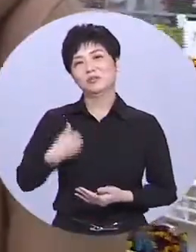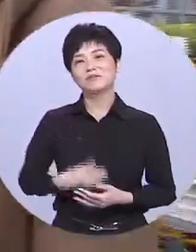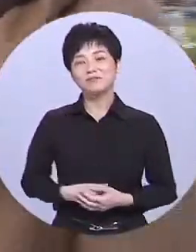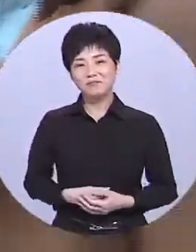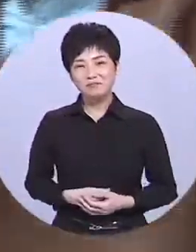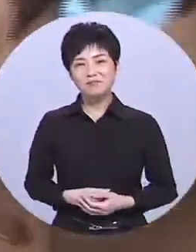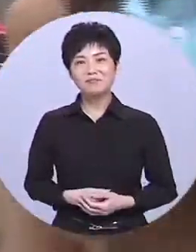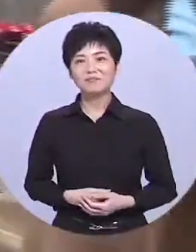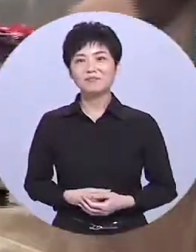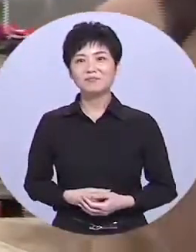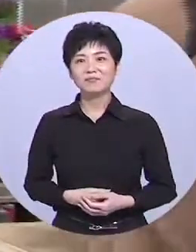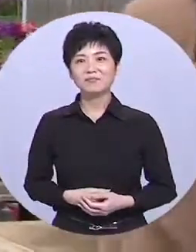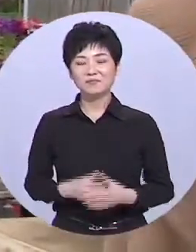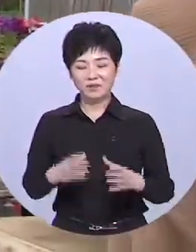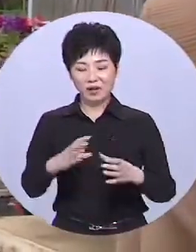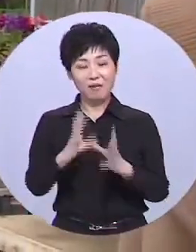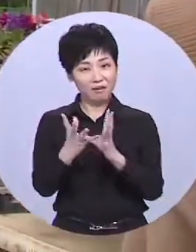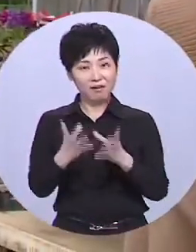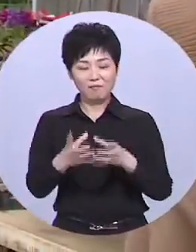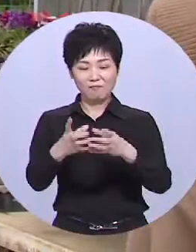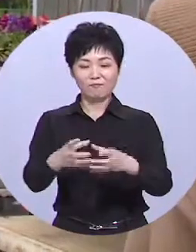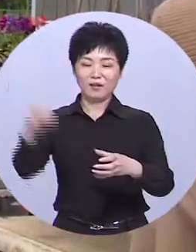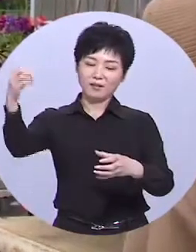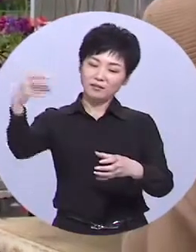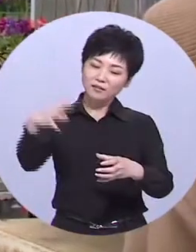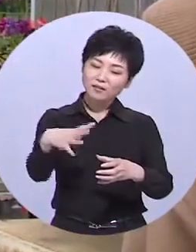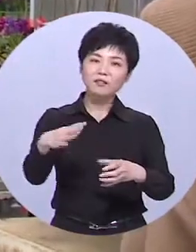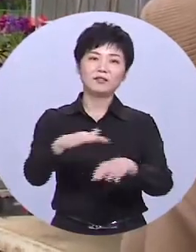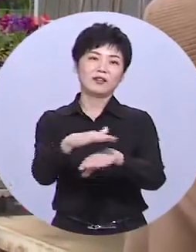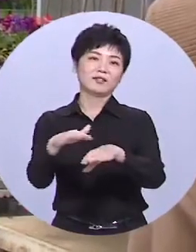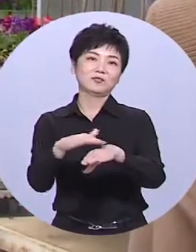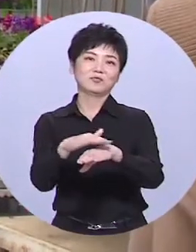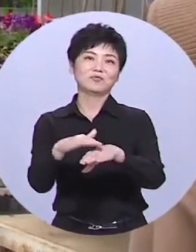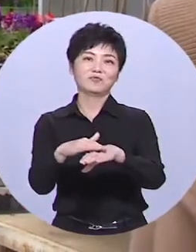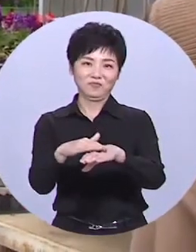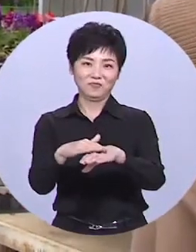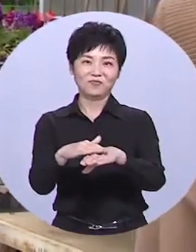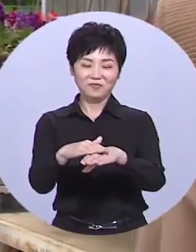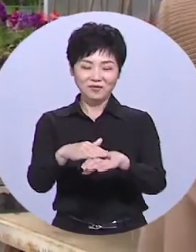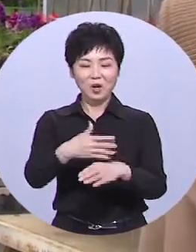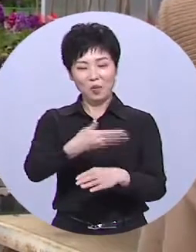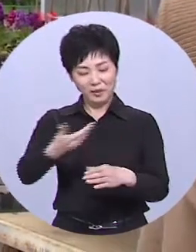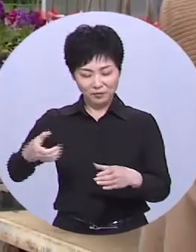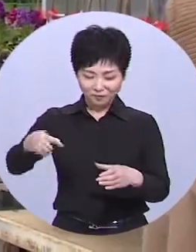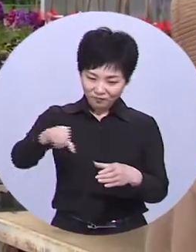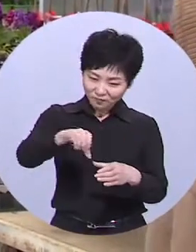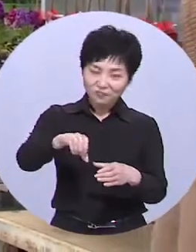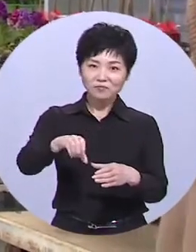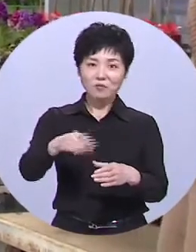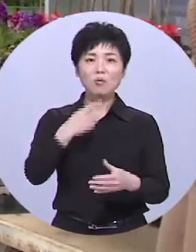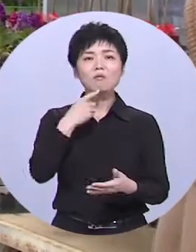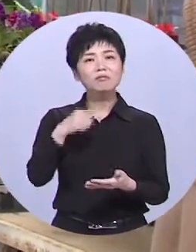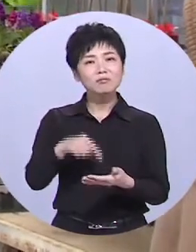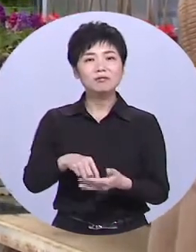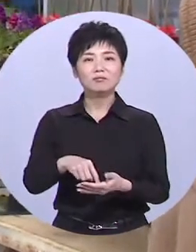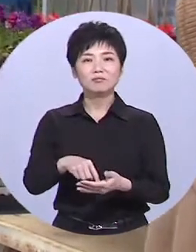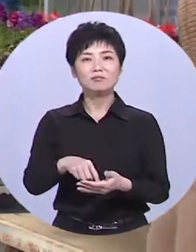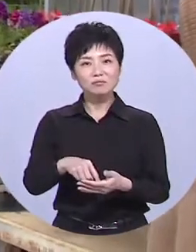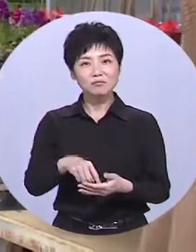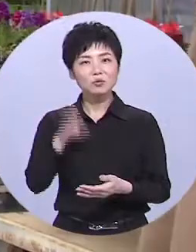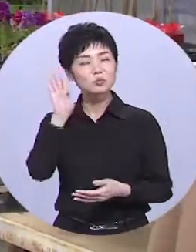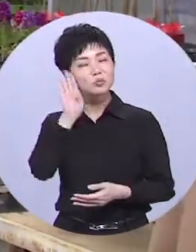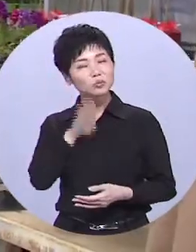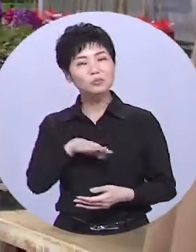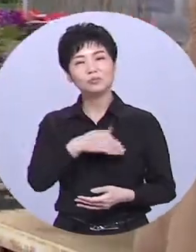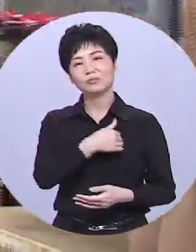ですので、うん、あの日当たりの良いところに置いていただいて、うん、 はい、 もう乾いたら水をたっぷり与えてあげると、うん、ぐんぐん育ち